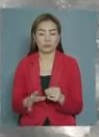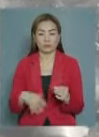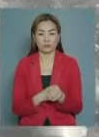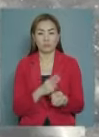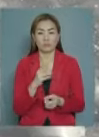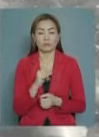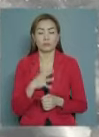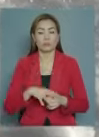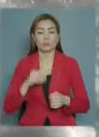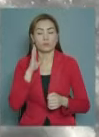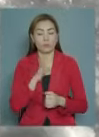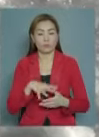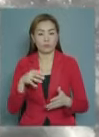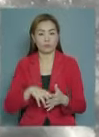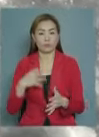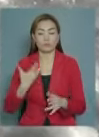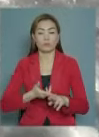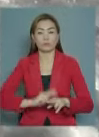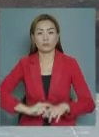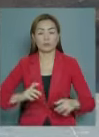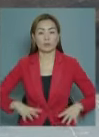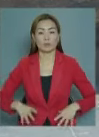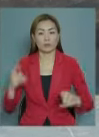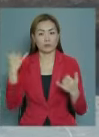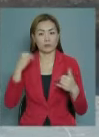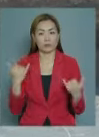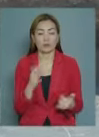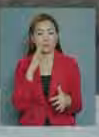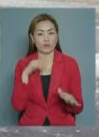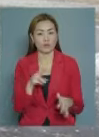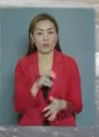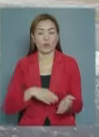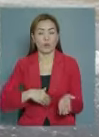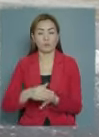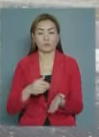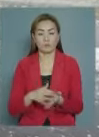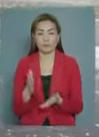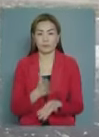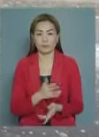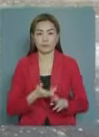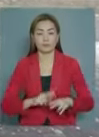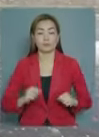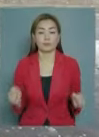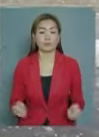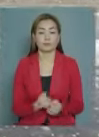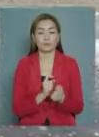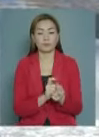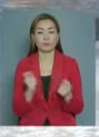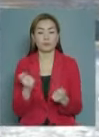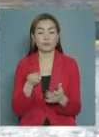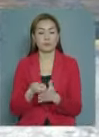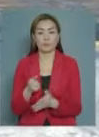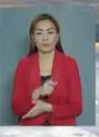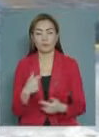уақытта көбік қардан сусыны қанып, тебінде жататын жылқы мен сыйыр қазір өзеннің мұзын жалап жан бағуда. Ал аязбен алысып, мал